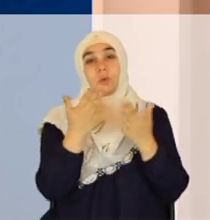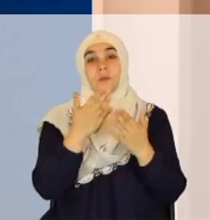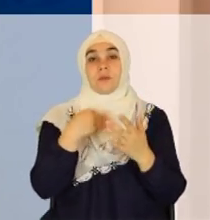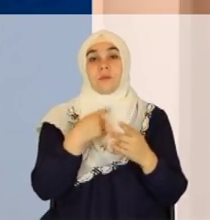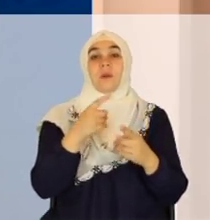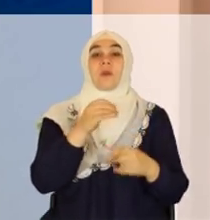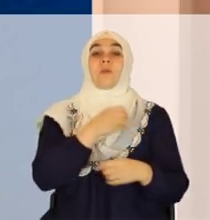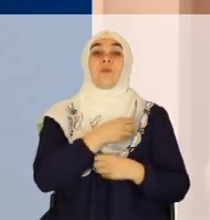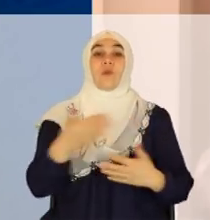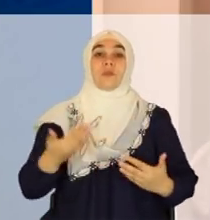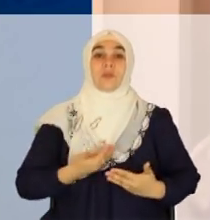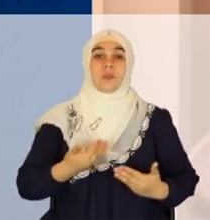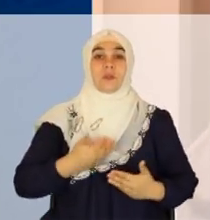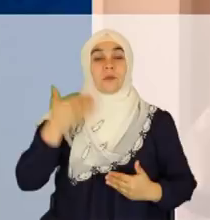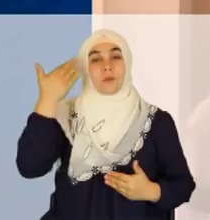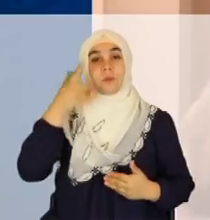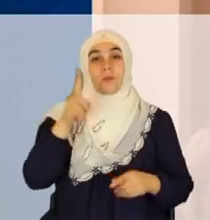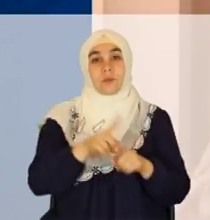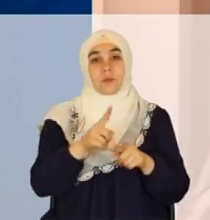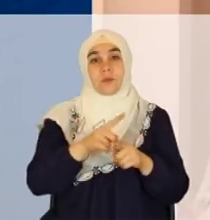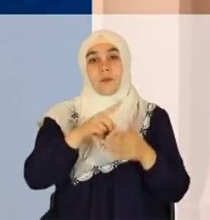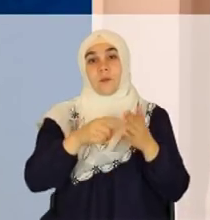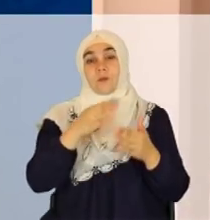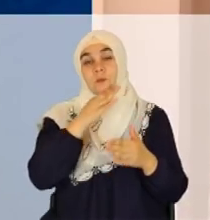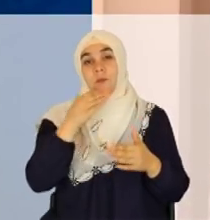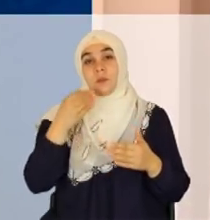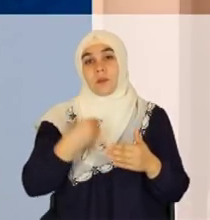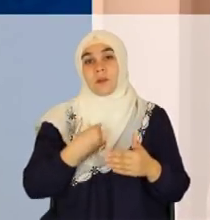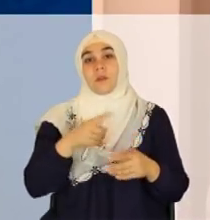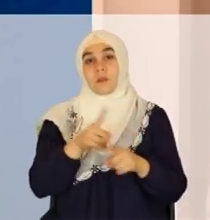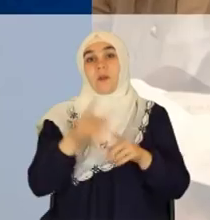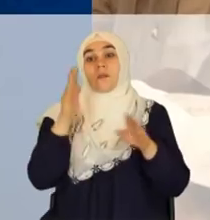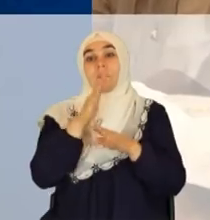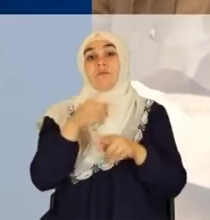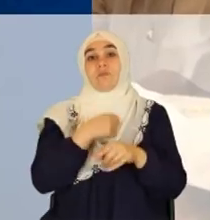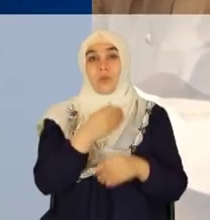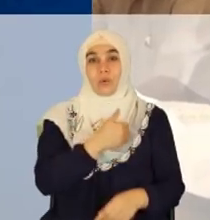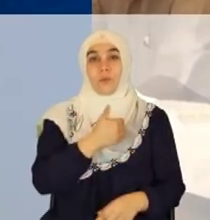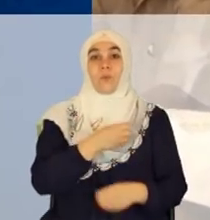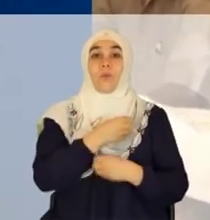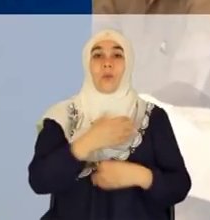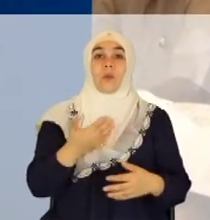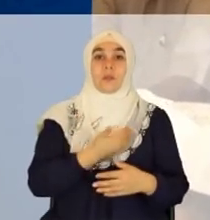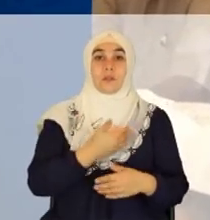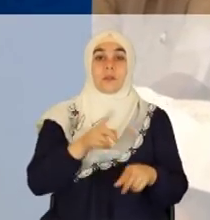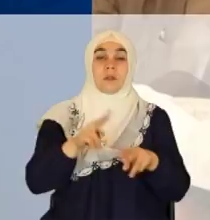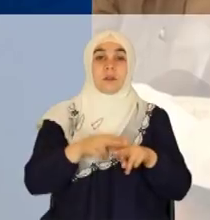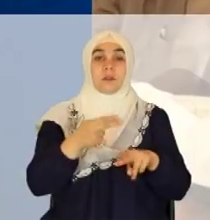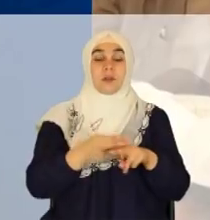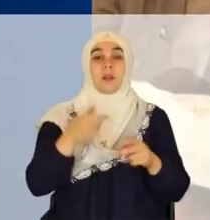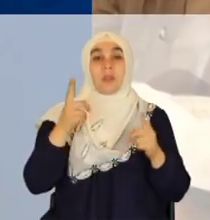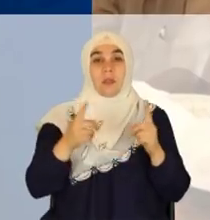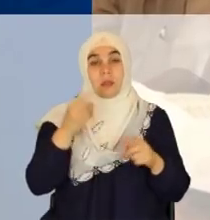deydigan holatga, mana shu ham savol ko'payveradi. Odamlarning tabiatida bor bu narsa. Ana shu.